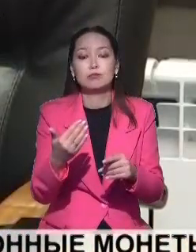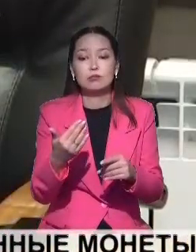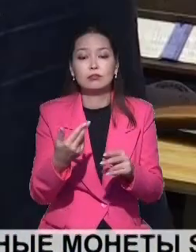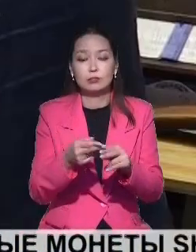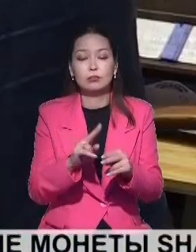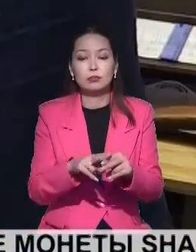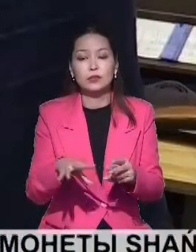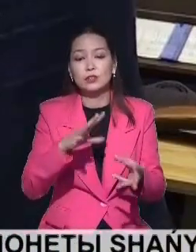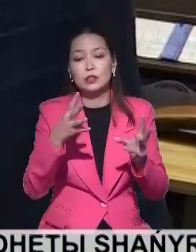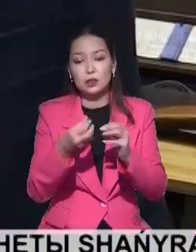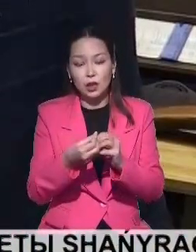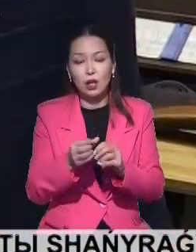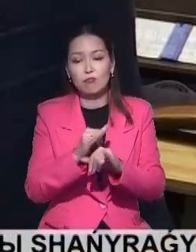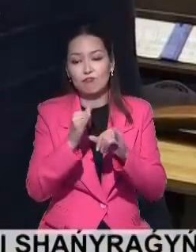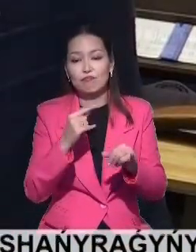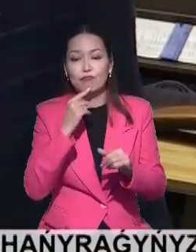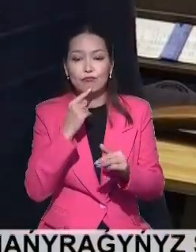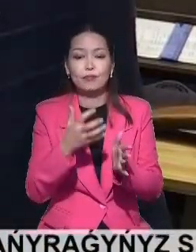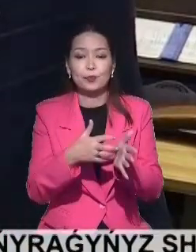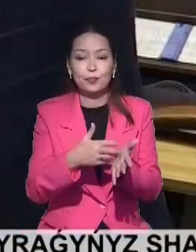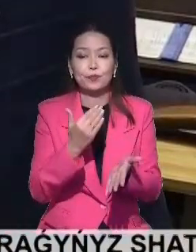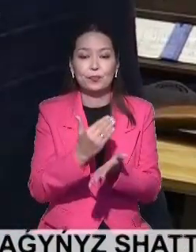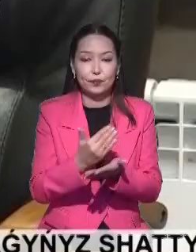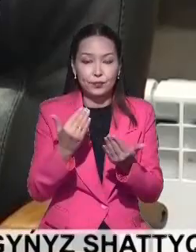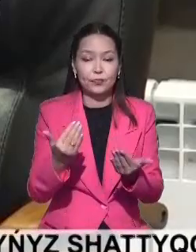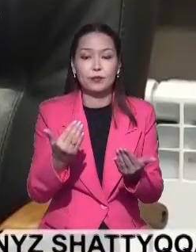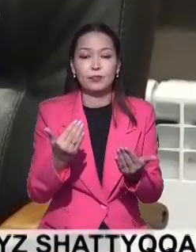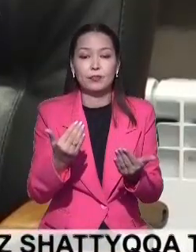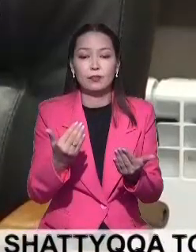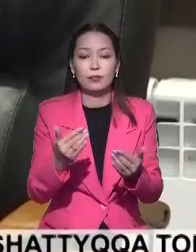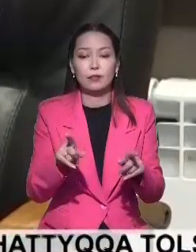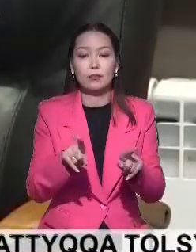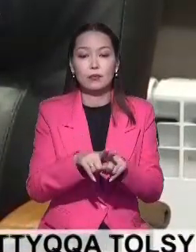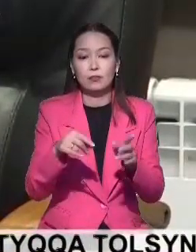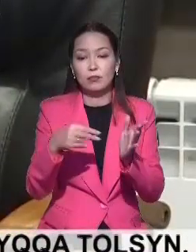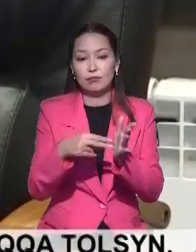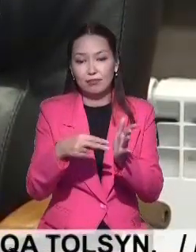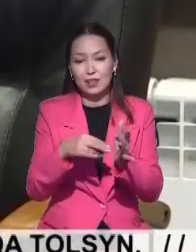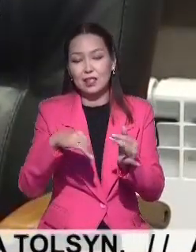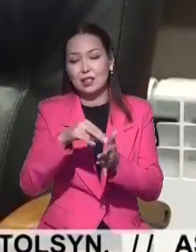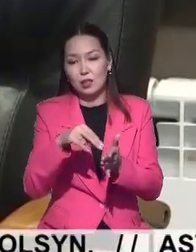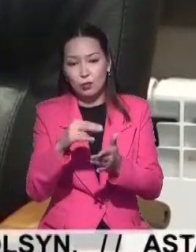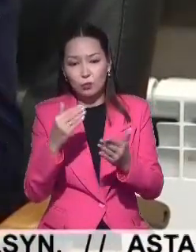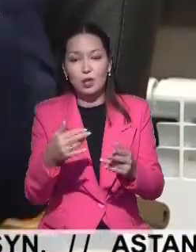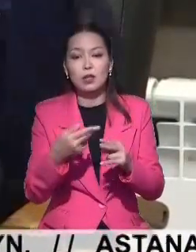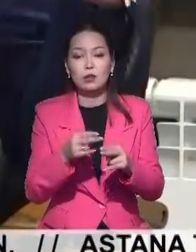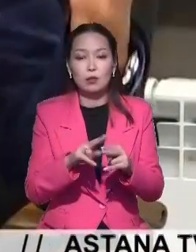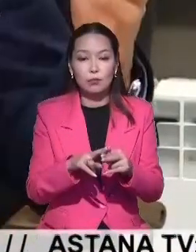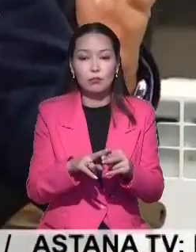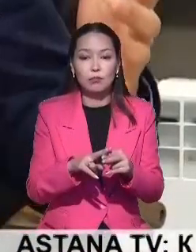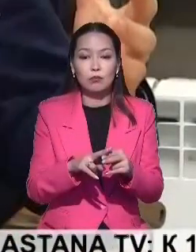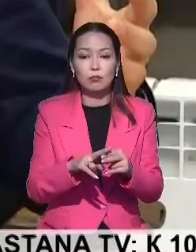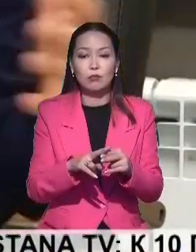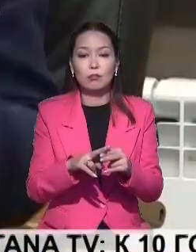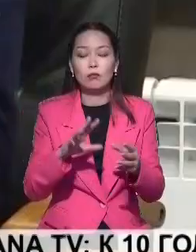электроэнергию в целом. То мы покупаем ее около 60 тенге за киловатт. Себестоимость наших, допустим, электростанций, она гораздо ниже, она потом в